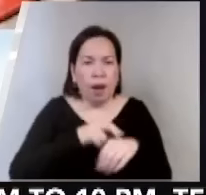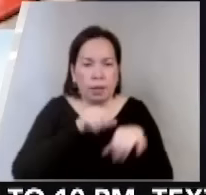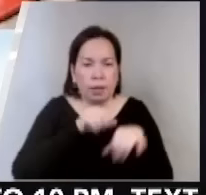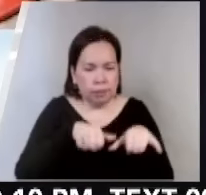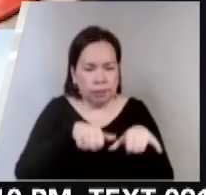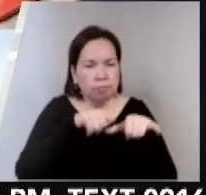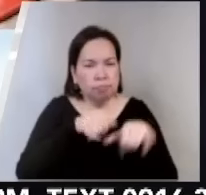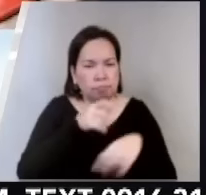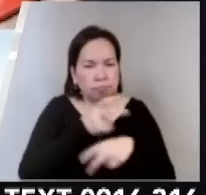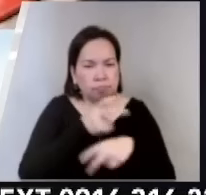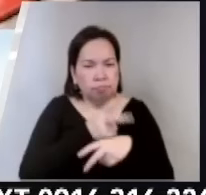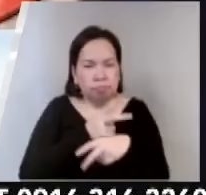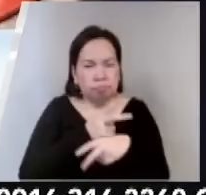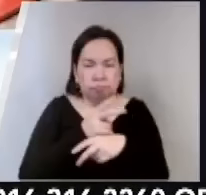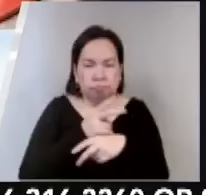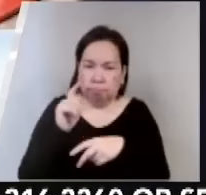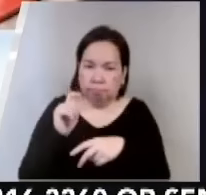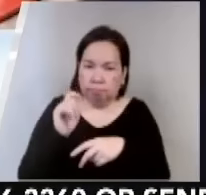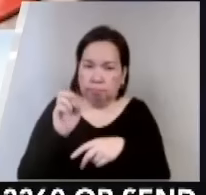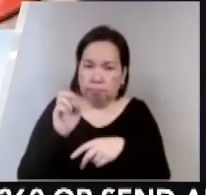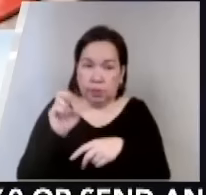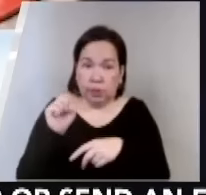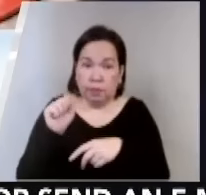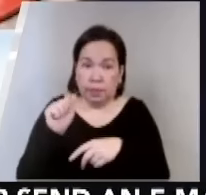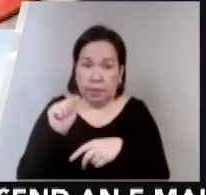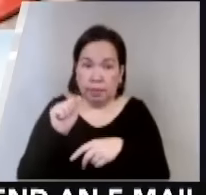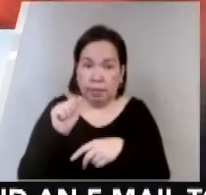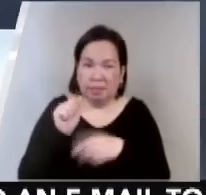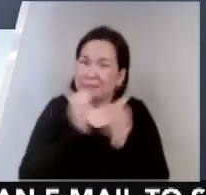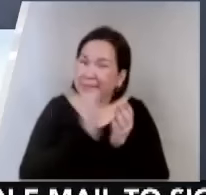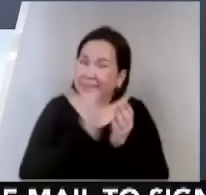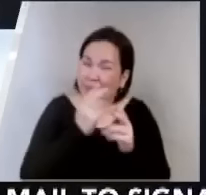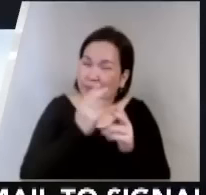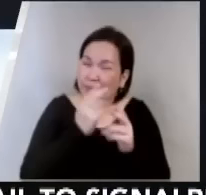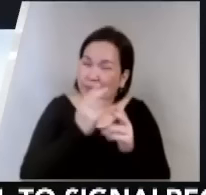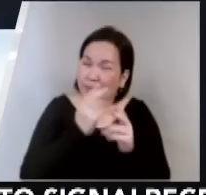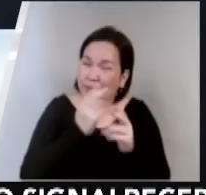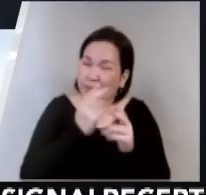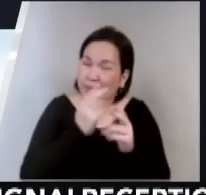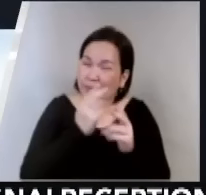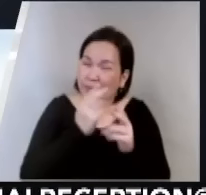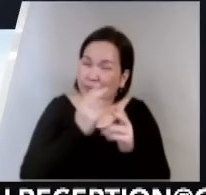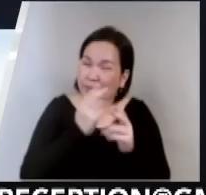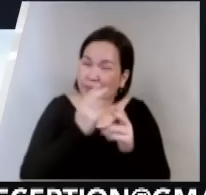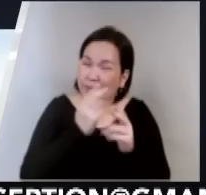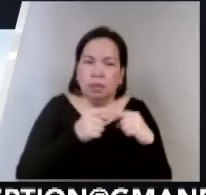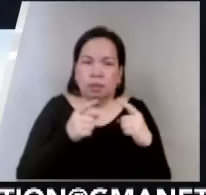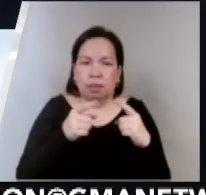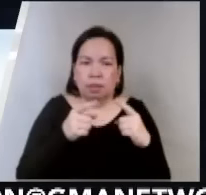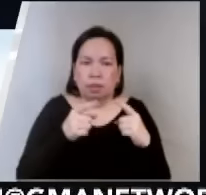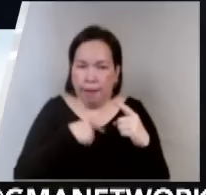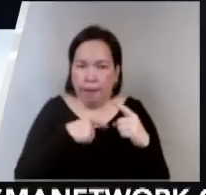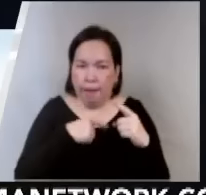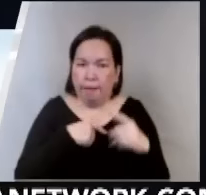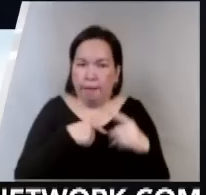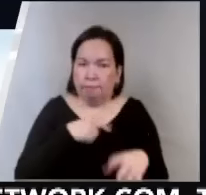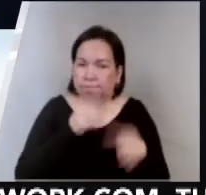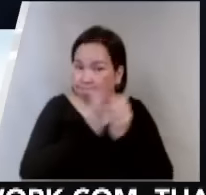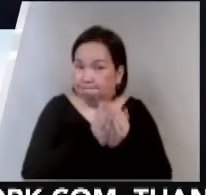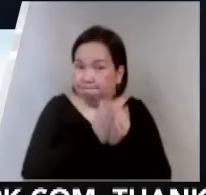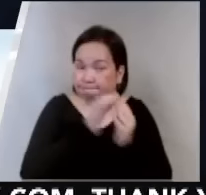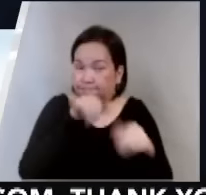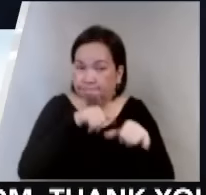Teresa Magbanua ang presence niya rito sa Escoda Shoal. Dineploy ang BRP Teresa Magbanua sa Escoda